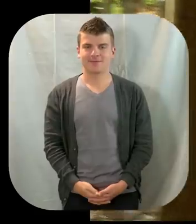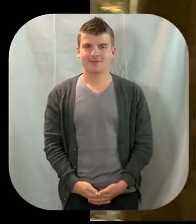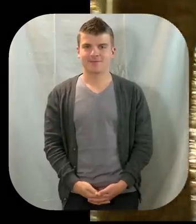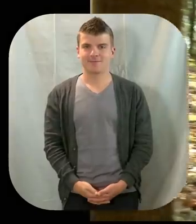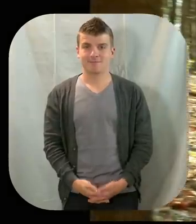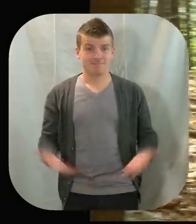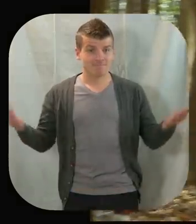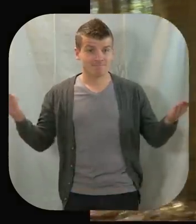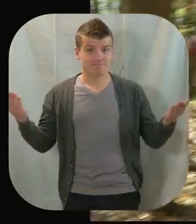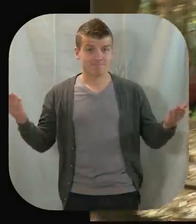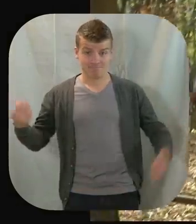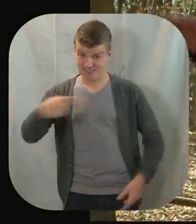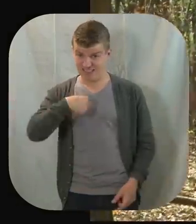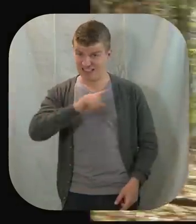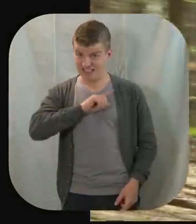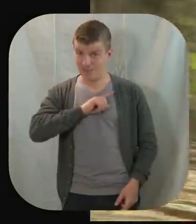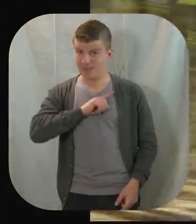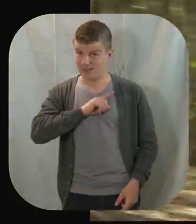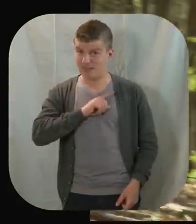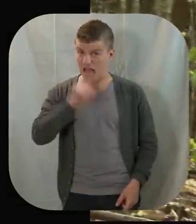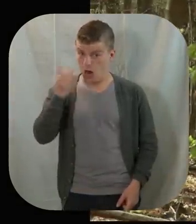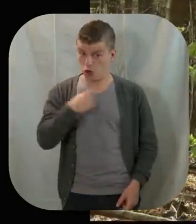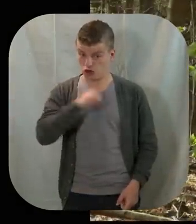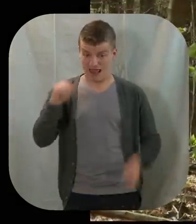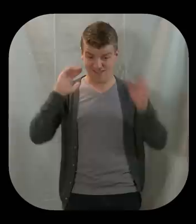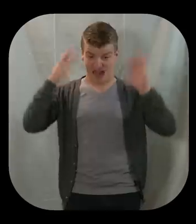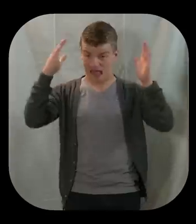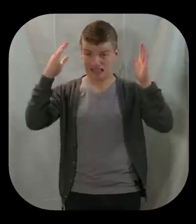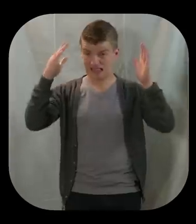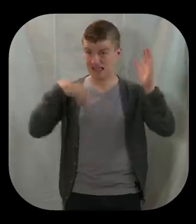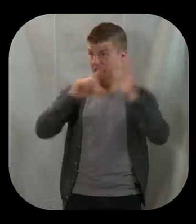Tja, auch ich sollte machen, dass ich aus dem Wald verschwende.